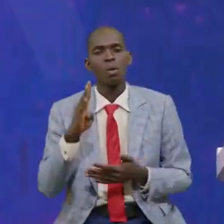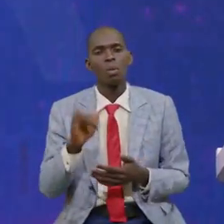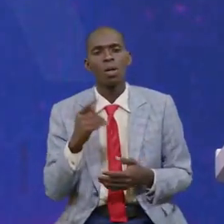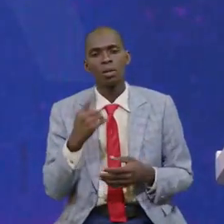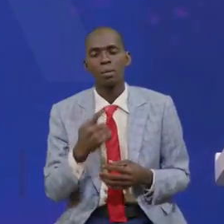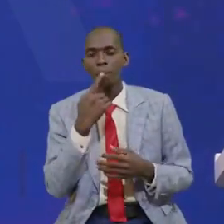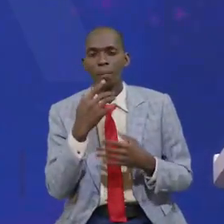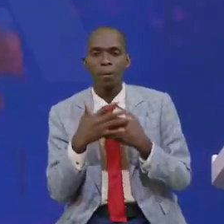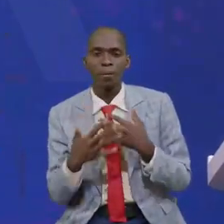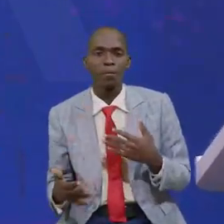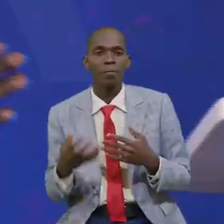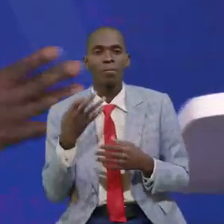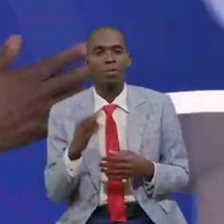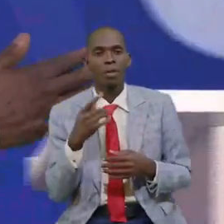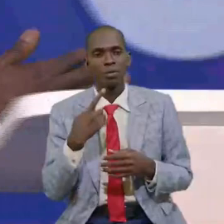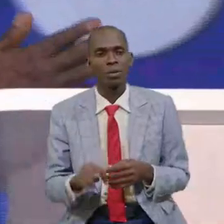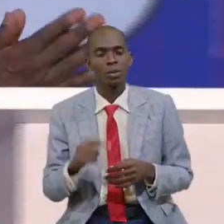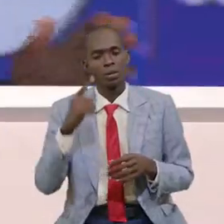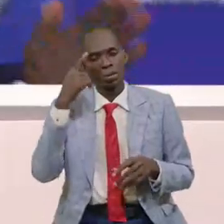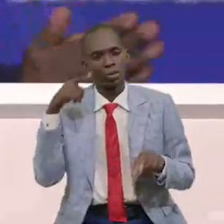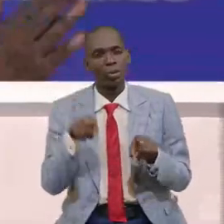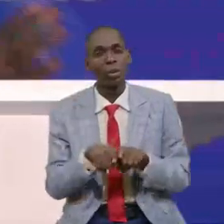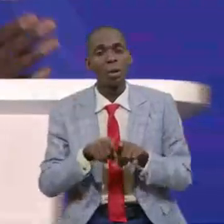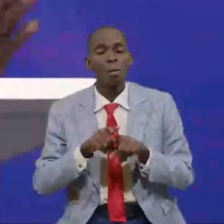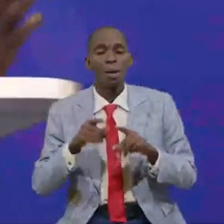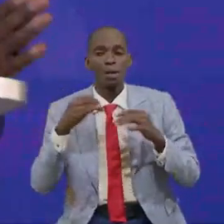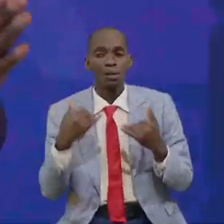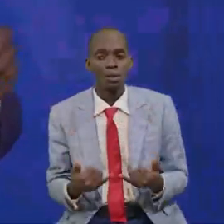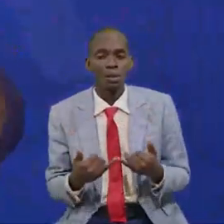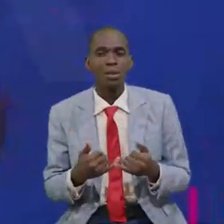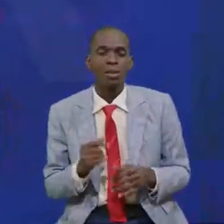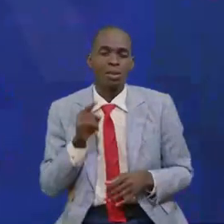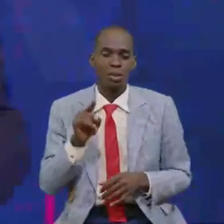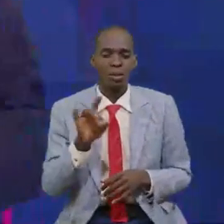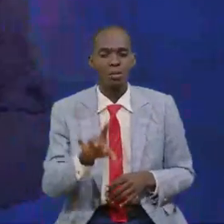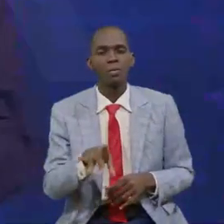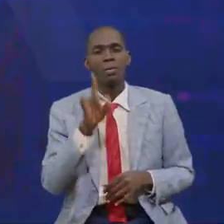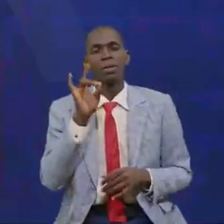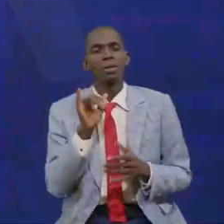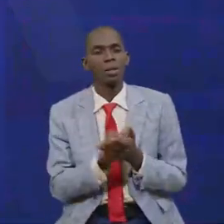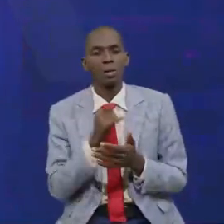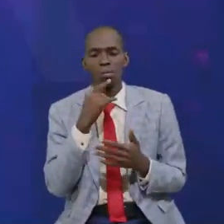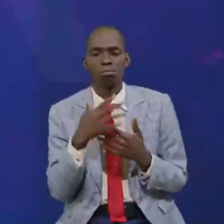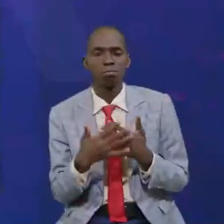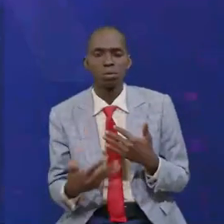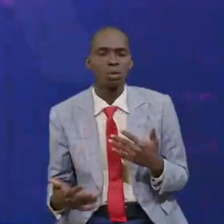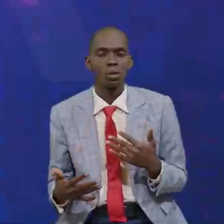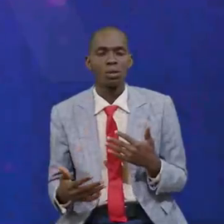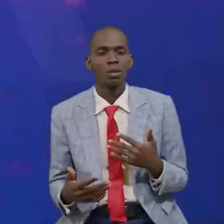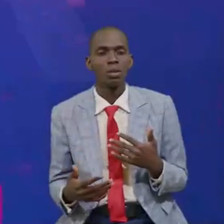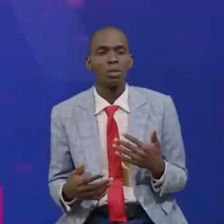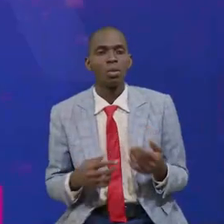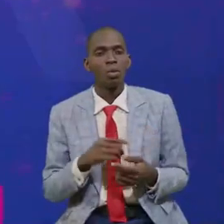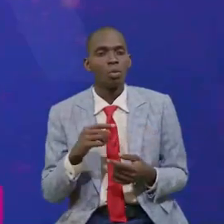sang de l'Alliance. Mais maintenant, il considère ce sang, voyez cela, qui